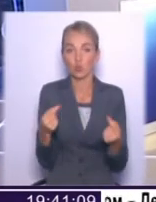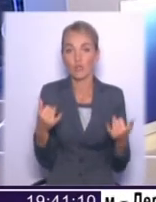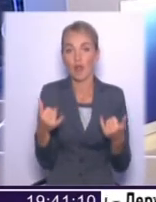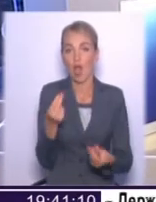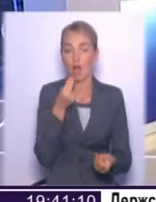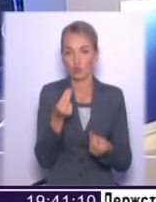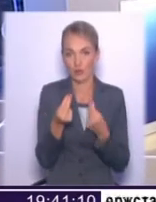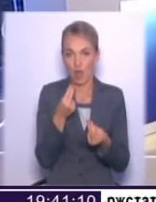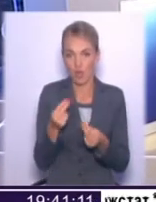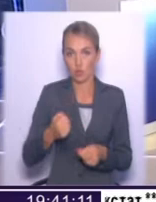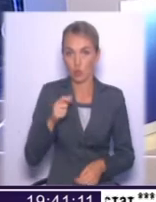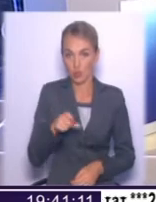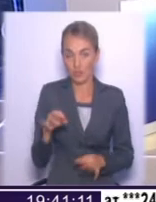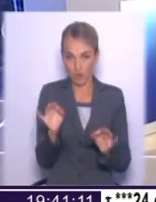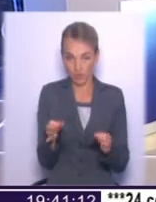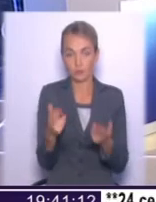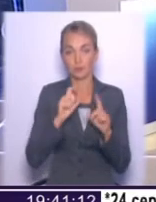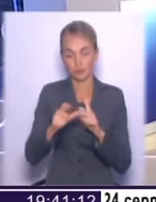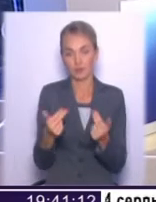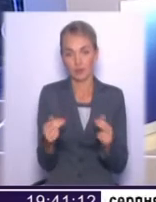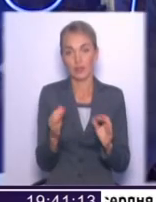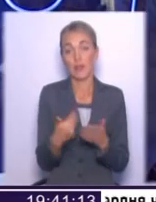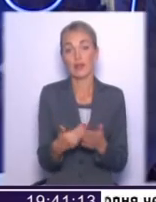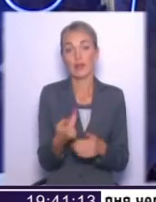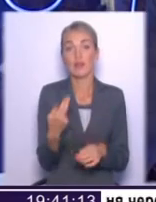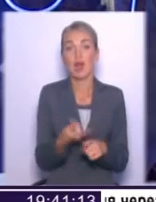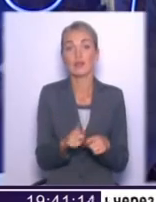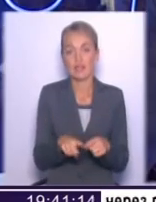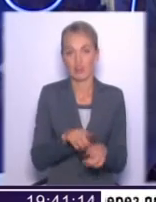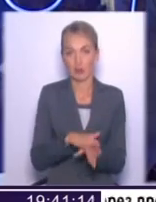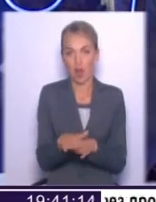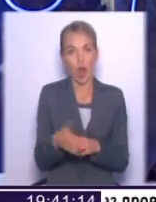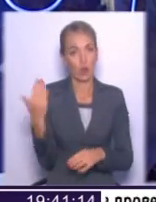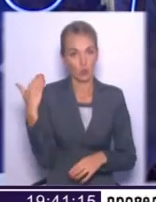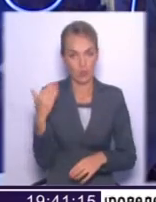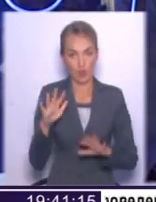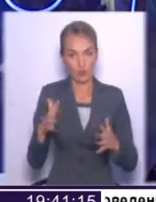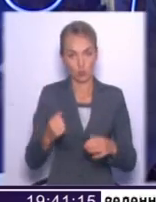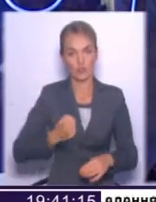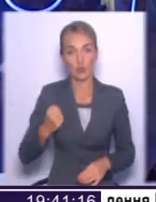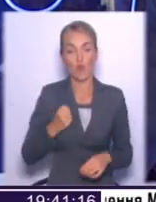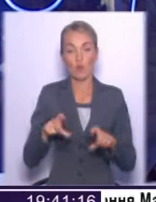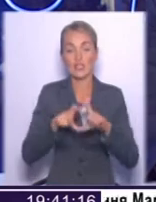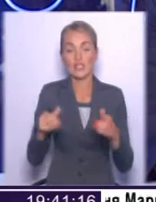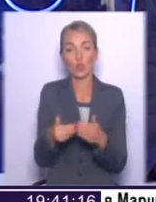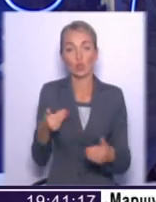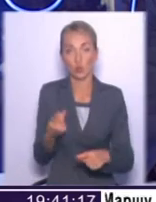харчування солдатів, правильно? Так, так. Наприклад, як це відбувається, як це відбувалося у випадку військової частини до